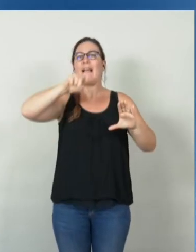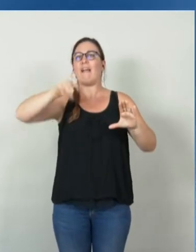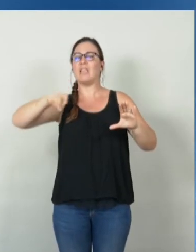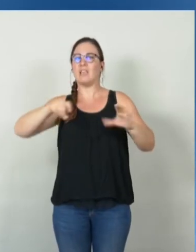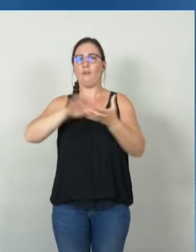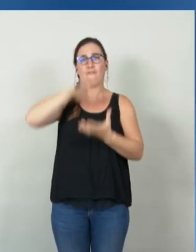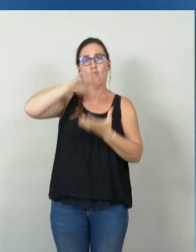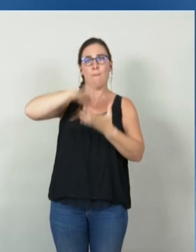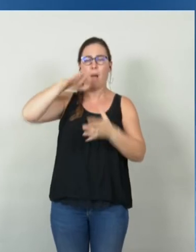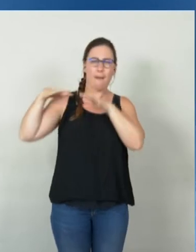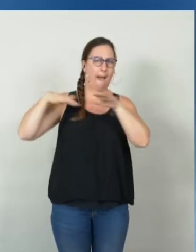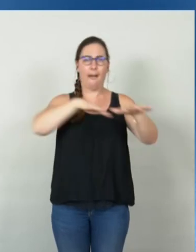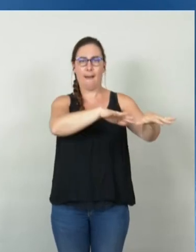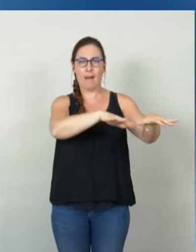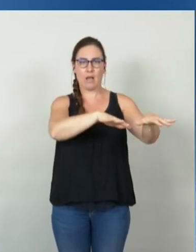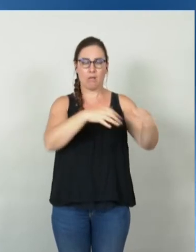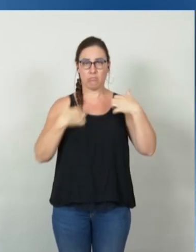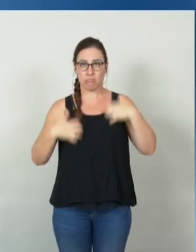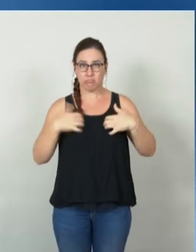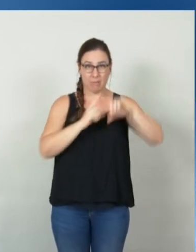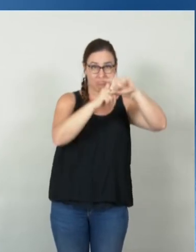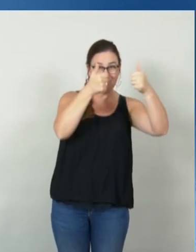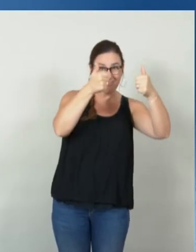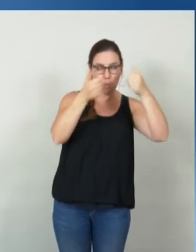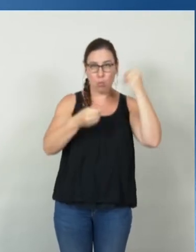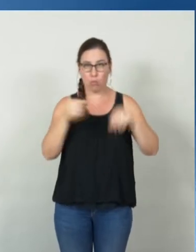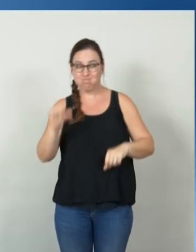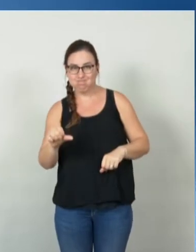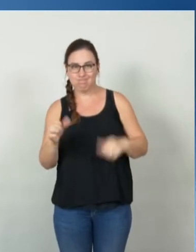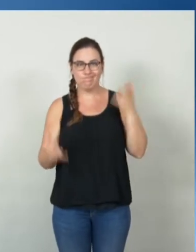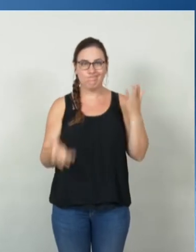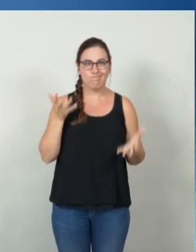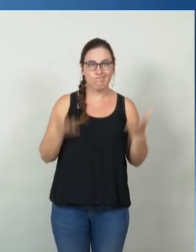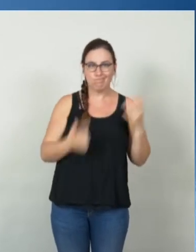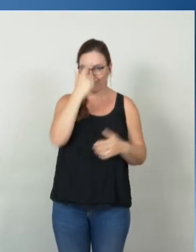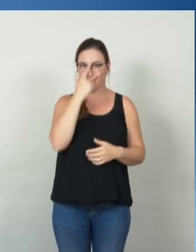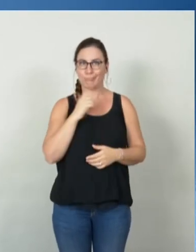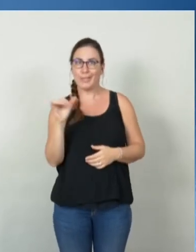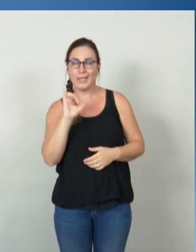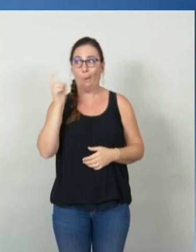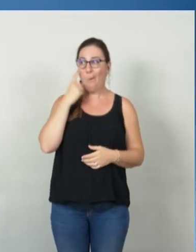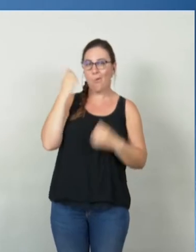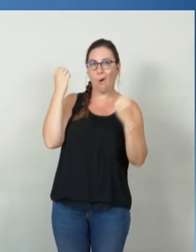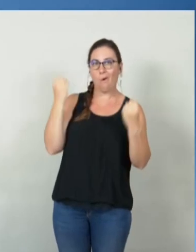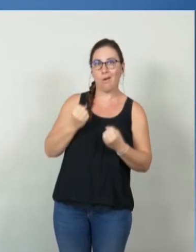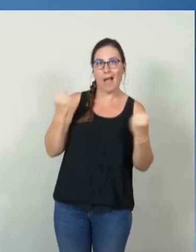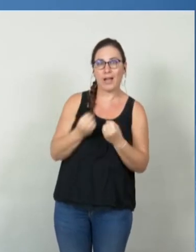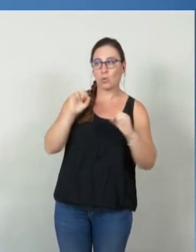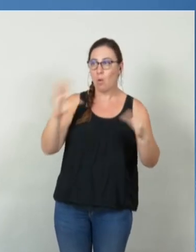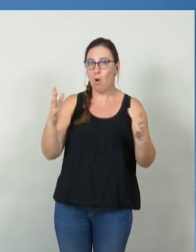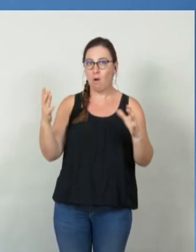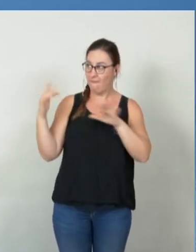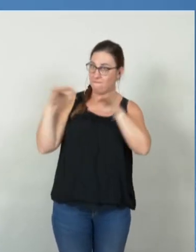volumes en grande masse on sait même pas si c'est bien ou pas bien voilà quels sont les publics comment tu lui connaissances des actions pourquoi viennent-ils